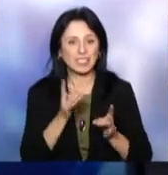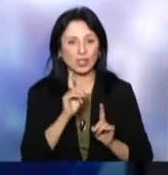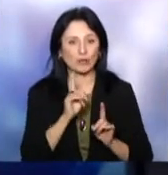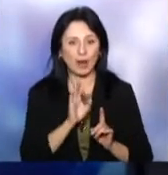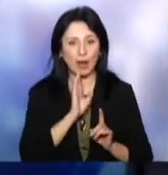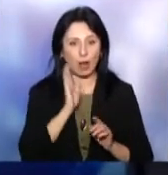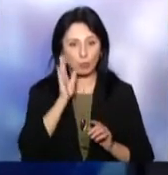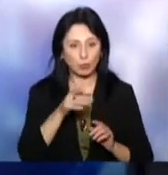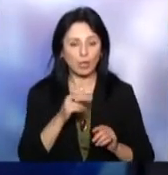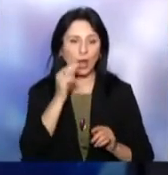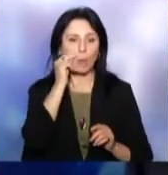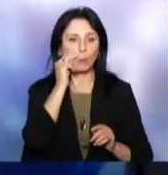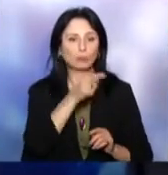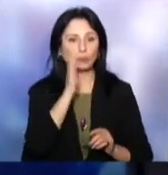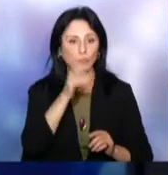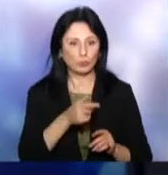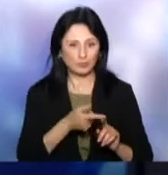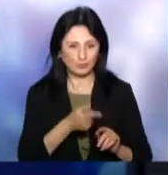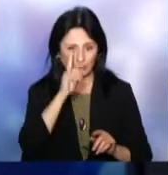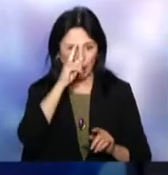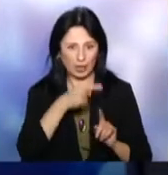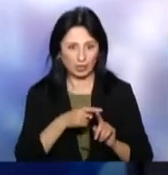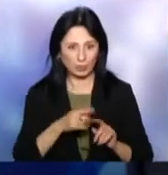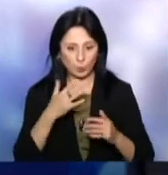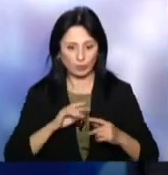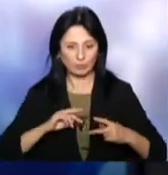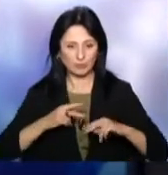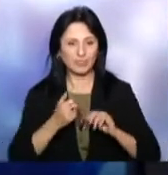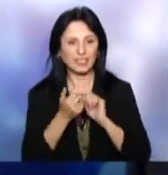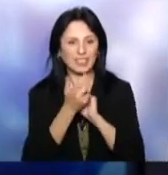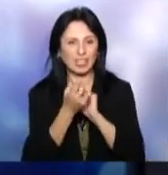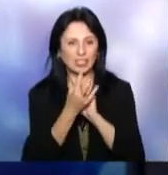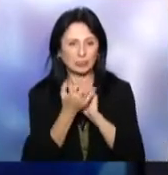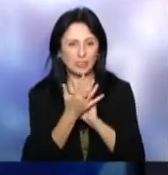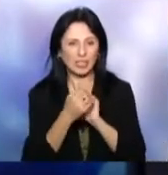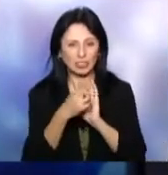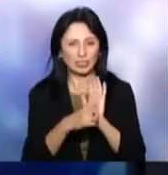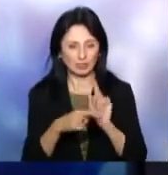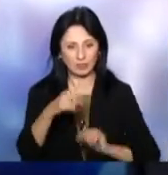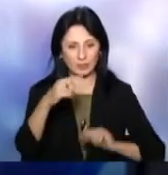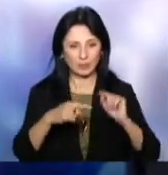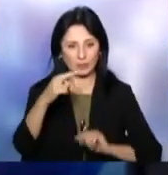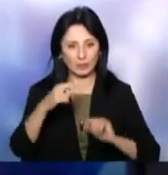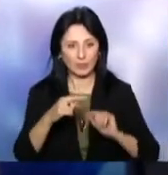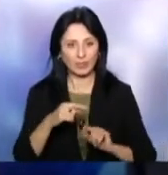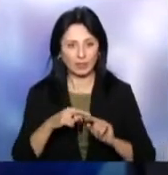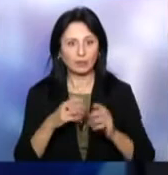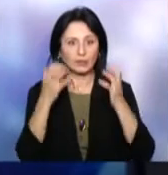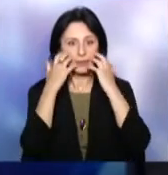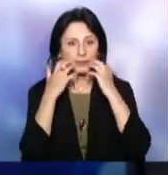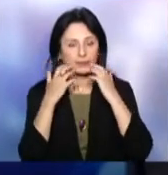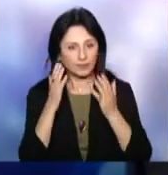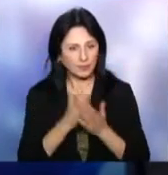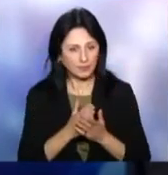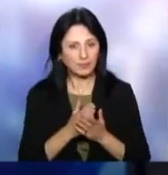ქალებში ის ჰორმონი შეიძლება ჭარბობდეს, რომელიც იწვევს ჭარბ ცხიმიანობას და შესაბამისად გამონაყარს აკნეს